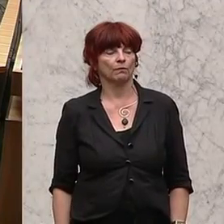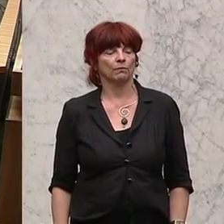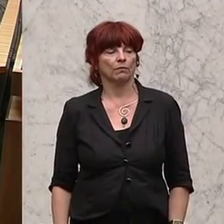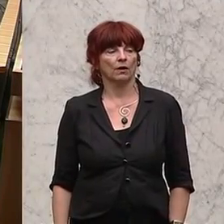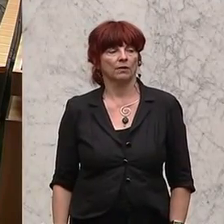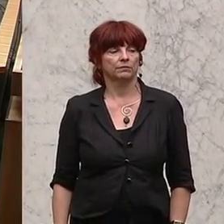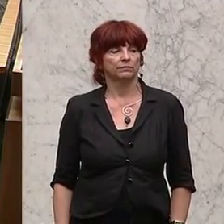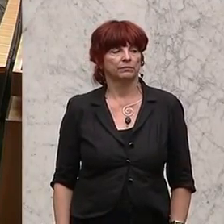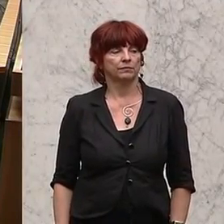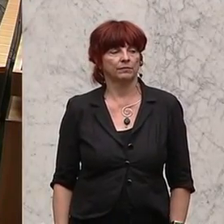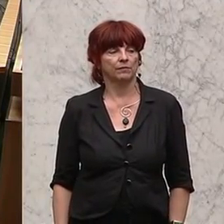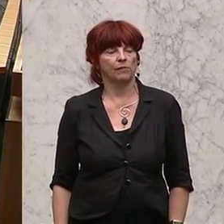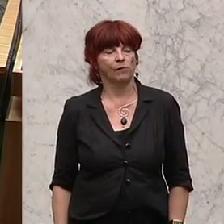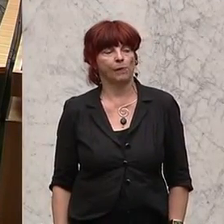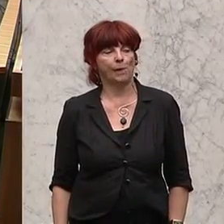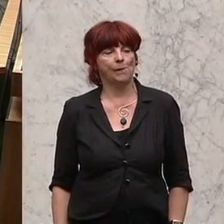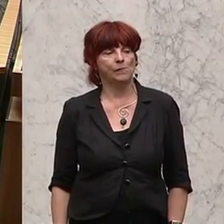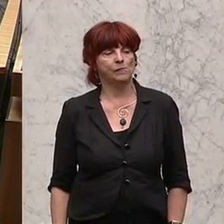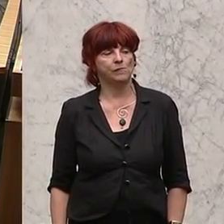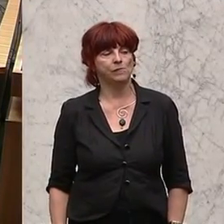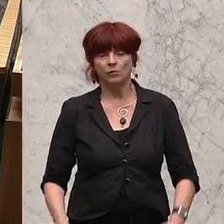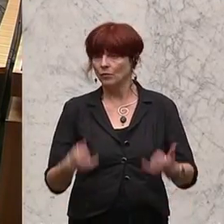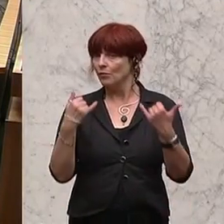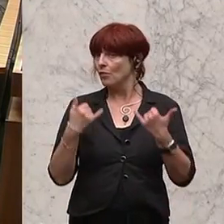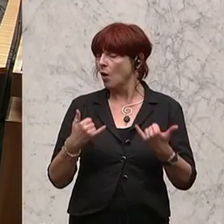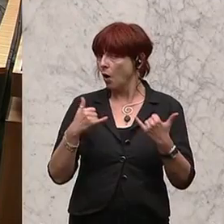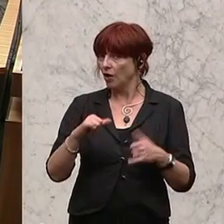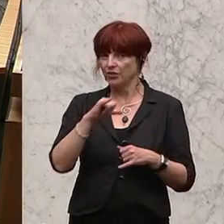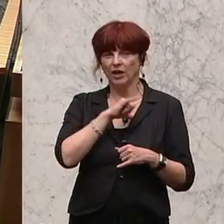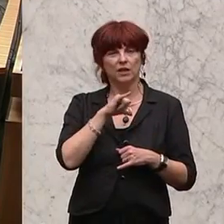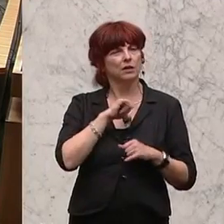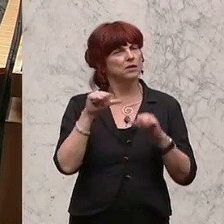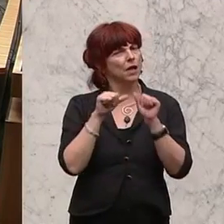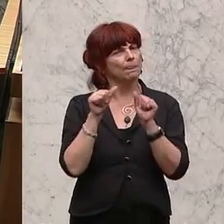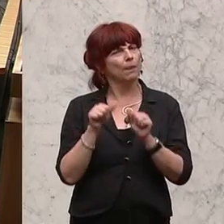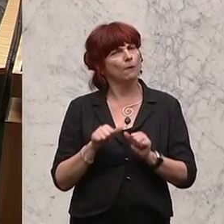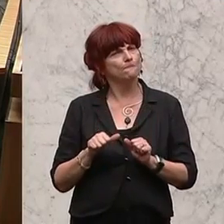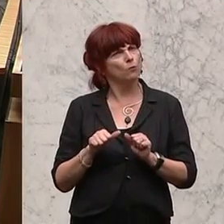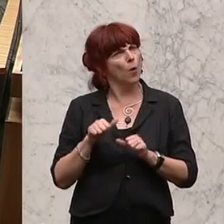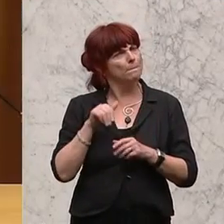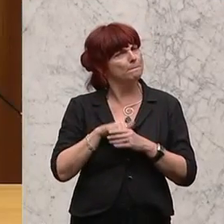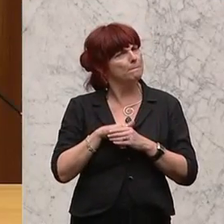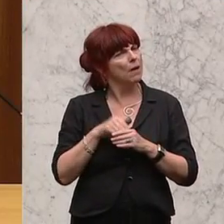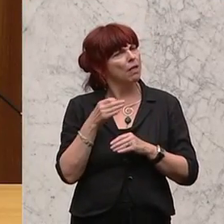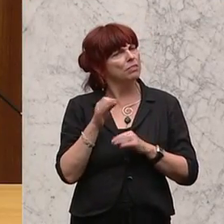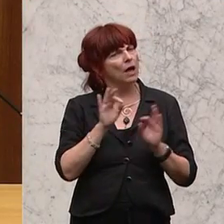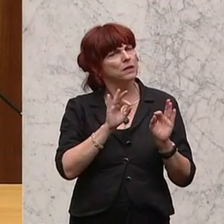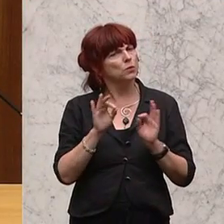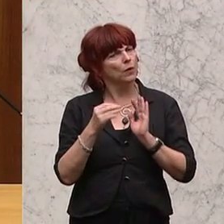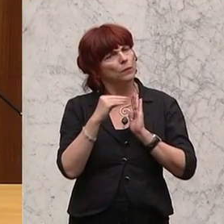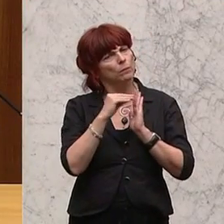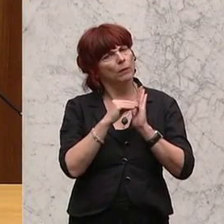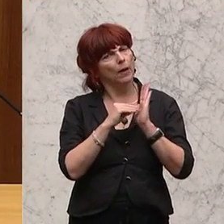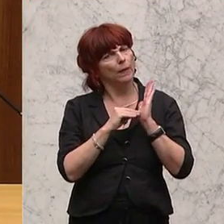Robert Luger, Klubobmann und Bildungssprecher des Teams Dronach, ist am Wort. Reform auf der Tagesordnung. Und wenn man sich